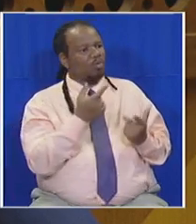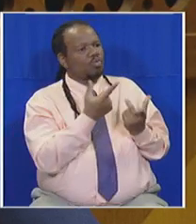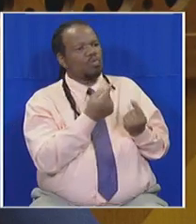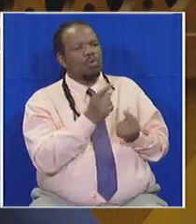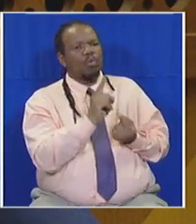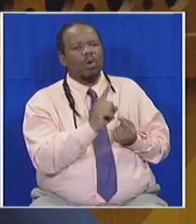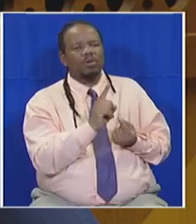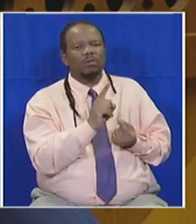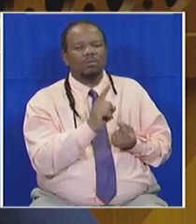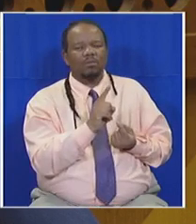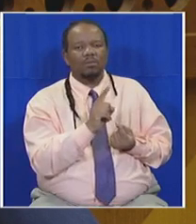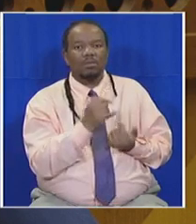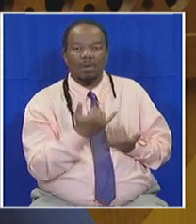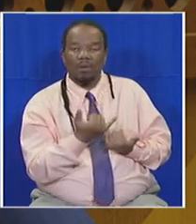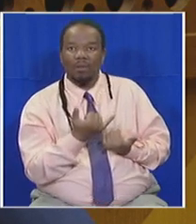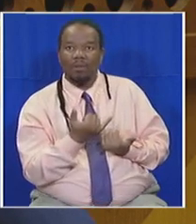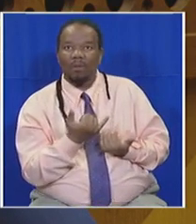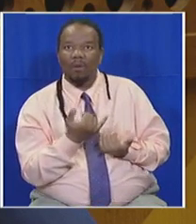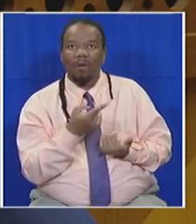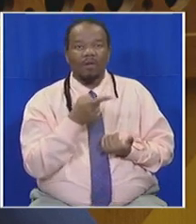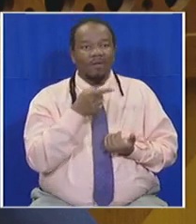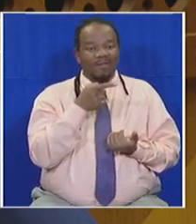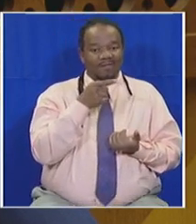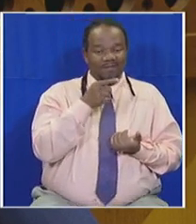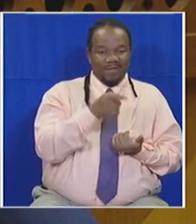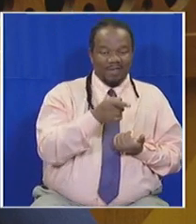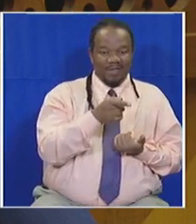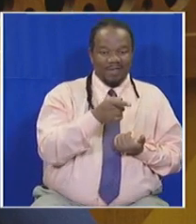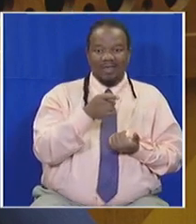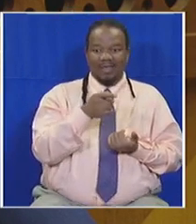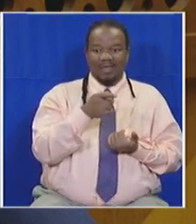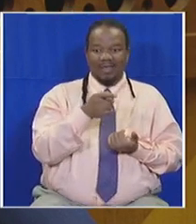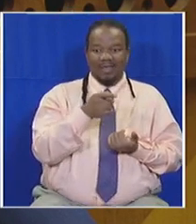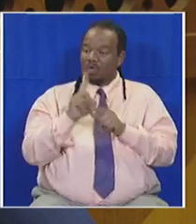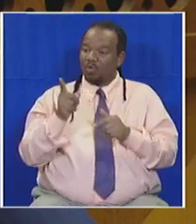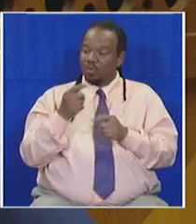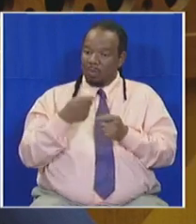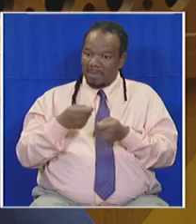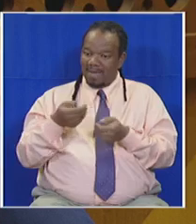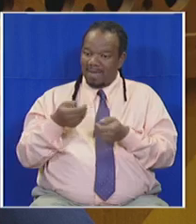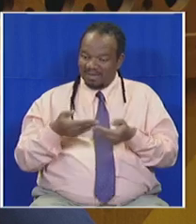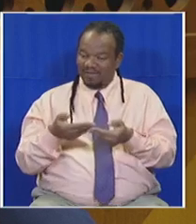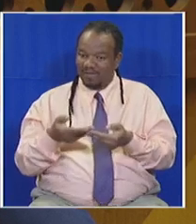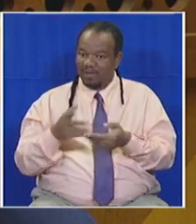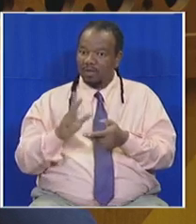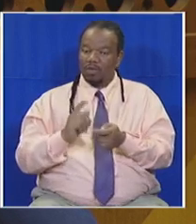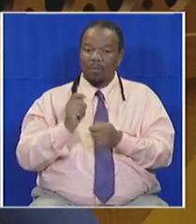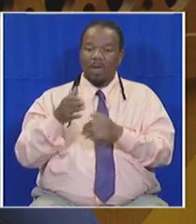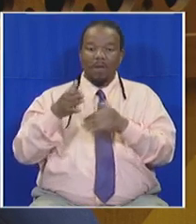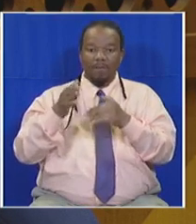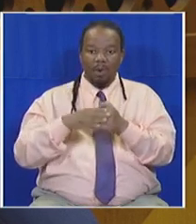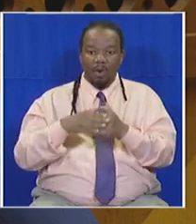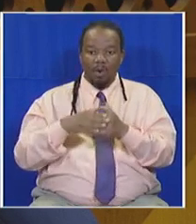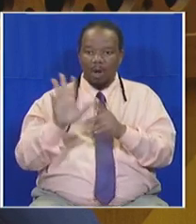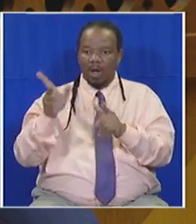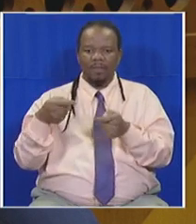van dienstegelde om meer te betaal en te subsidieer vir die wat nie wil betaal nie. Dit